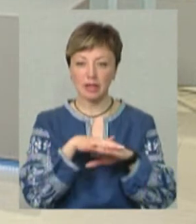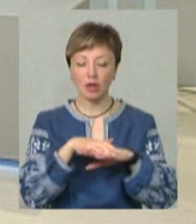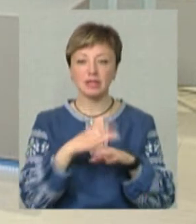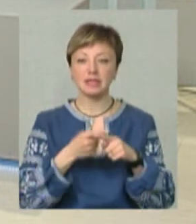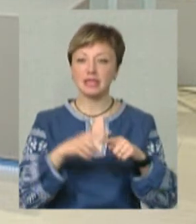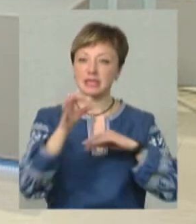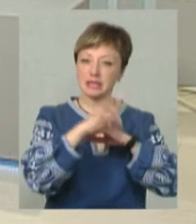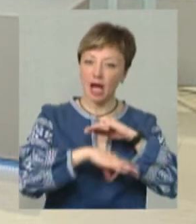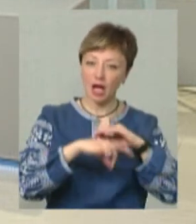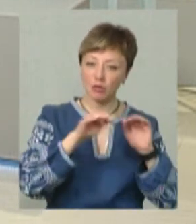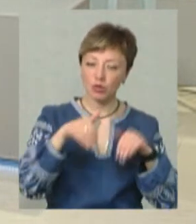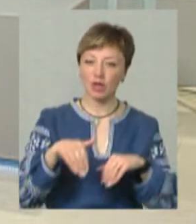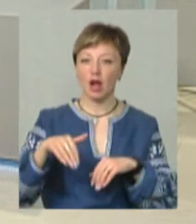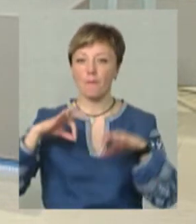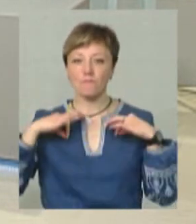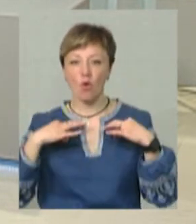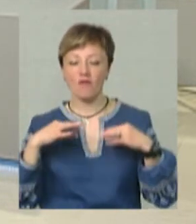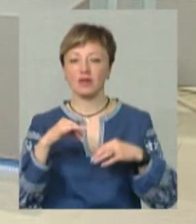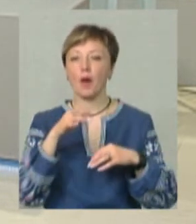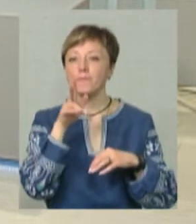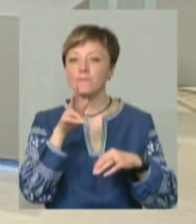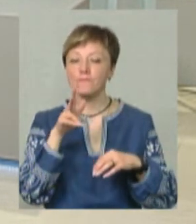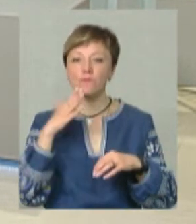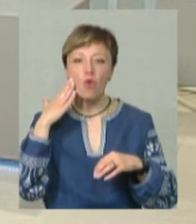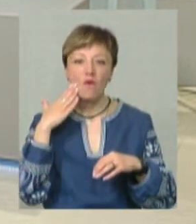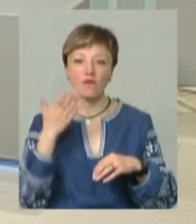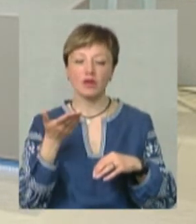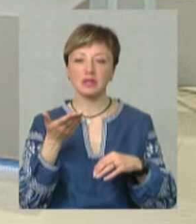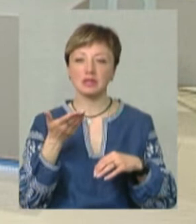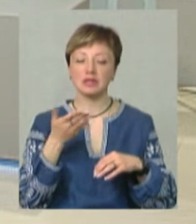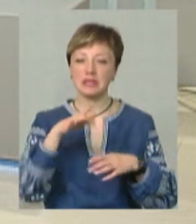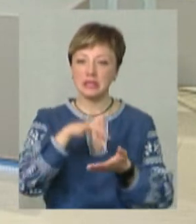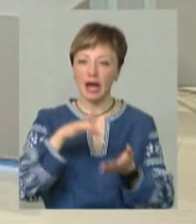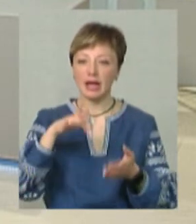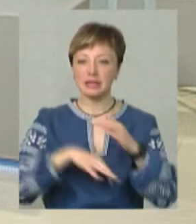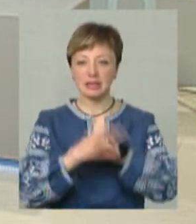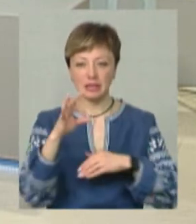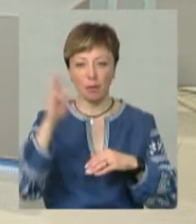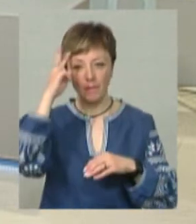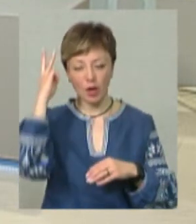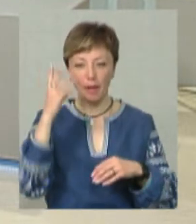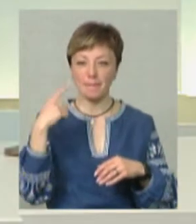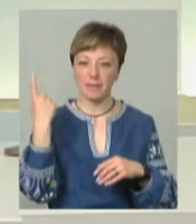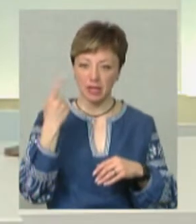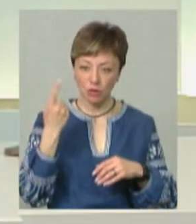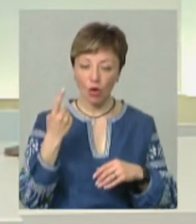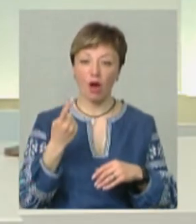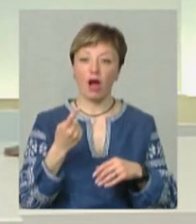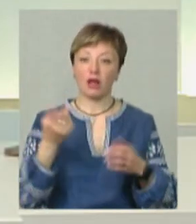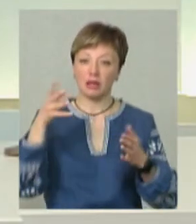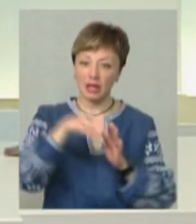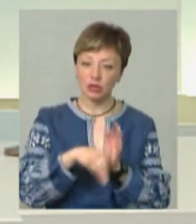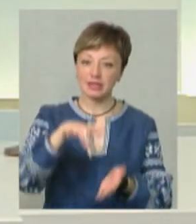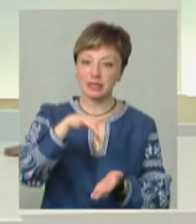Це Західне Поділля, Буковинське Поділля, Центральне і Східне. Подільські райони Хмельницької області, вони належать